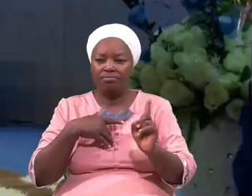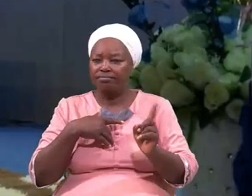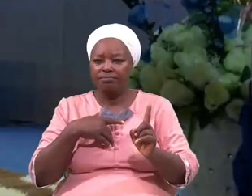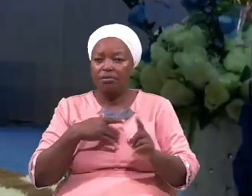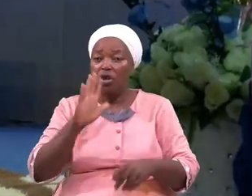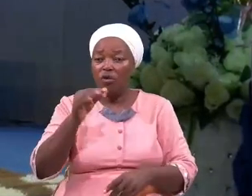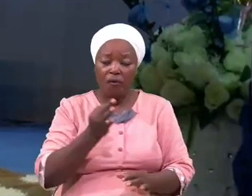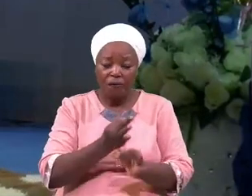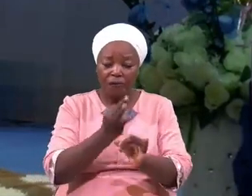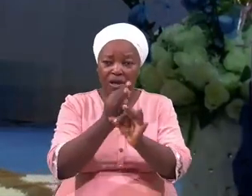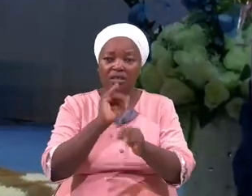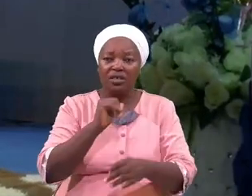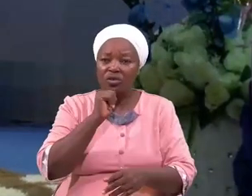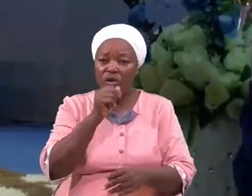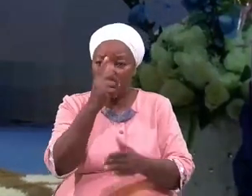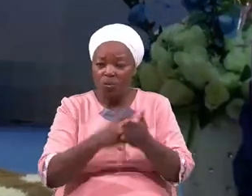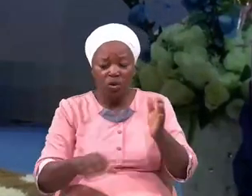sentez.